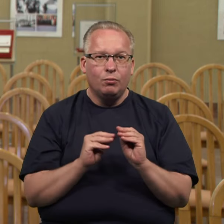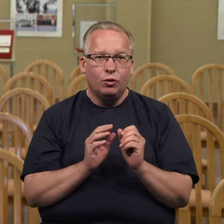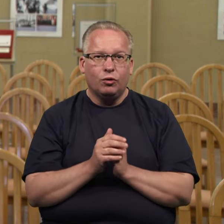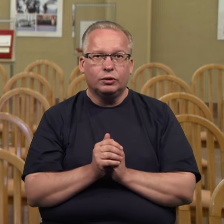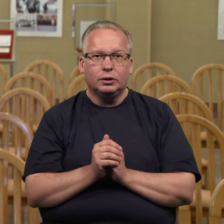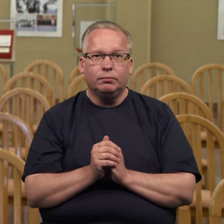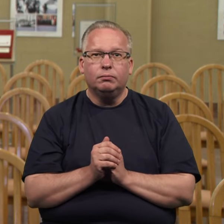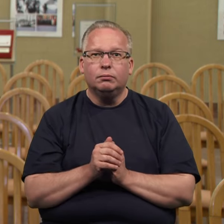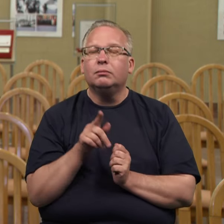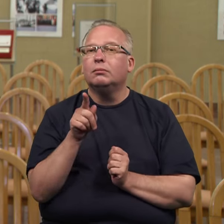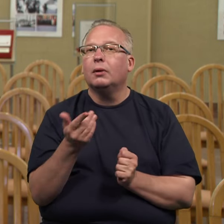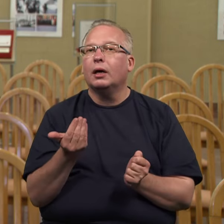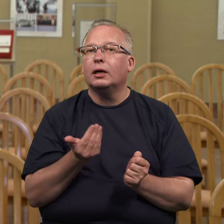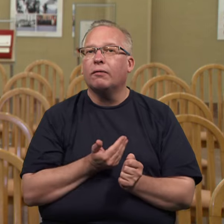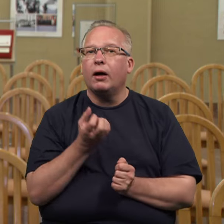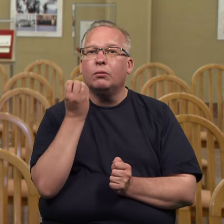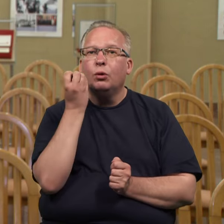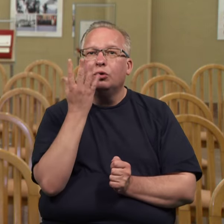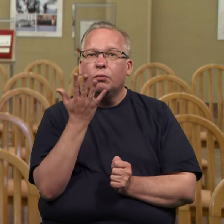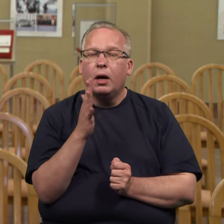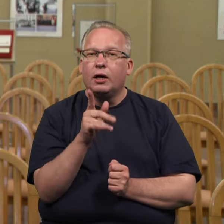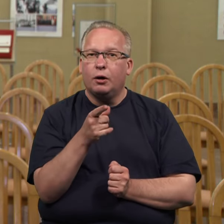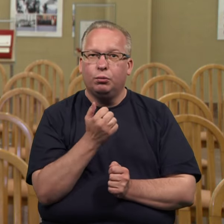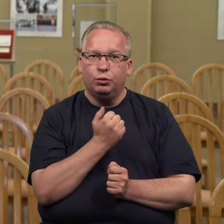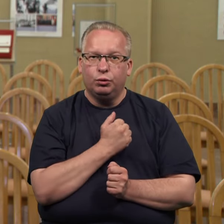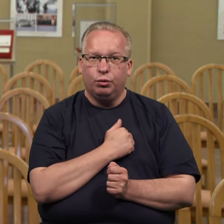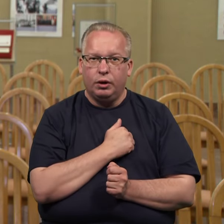tas gyvenimo supratimas, kaip tu turi